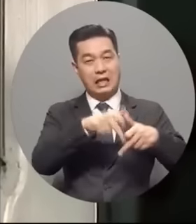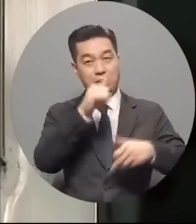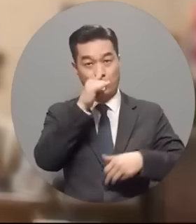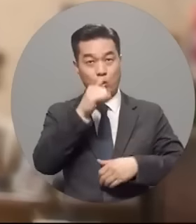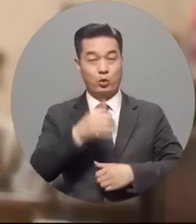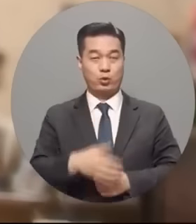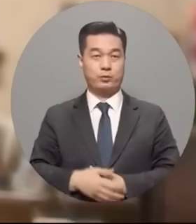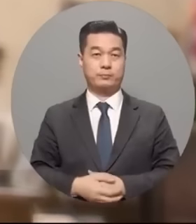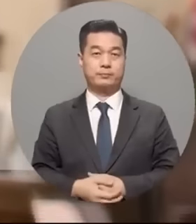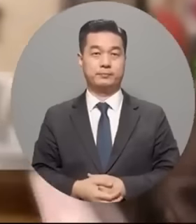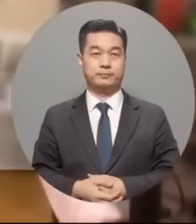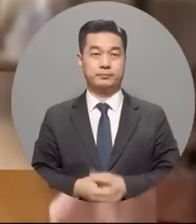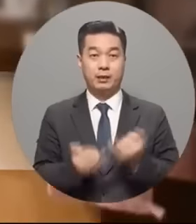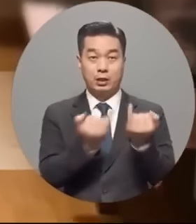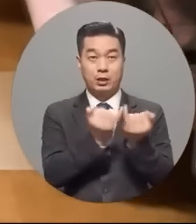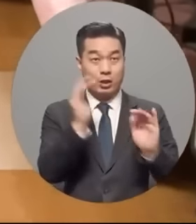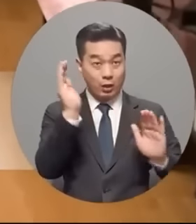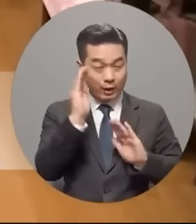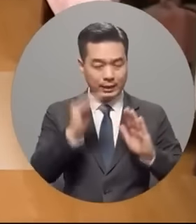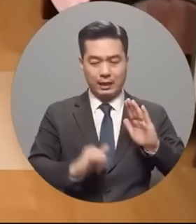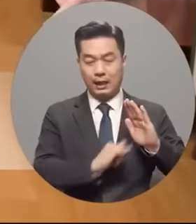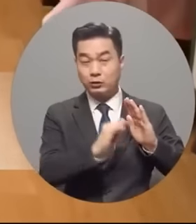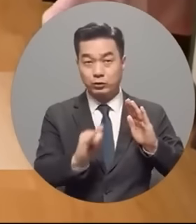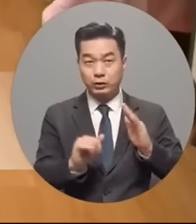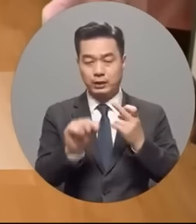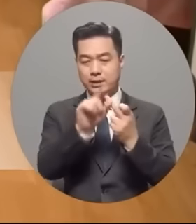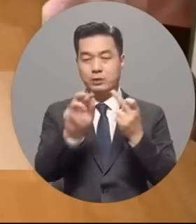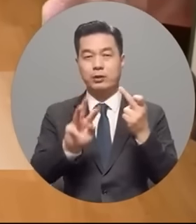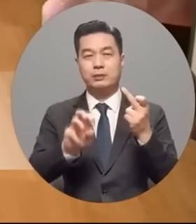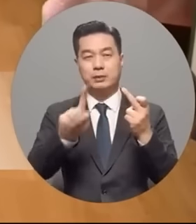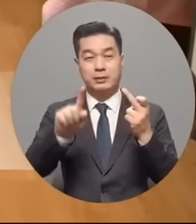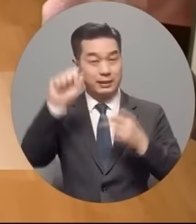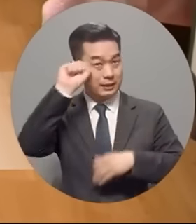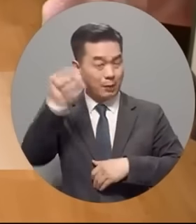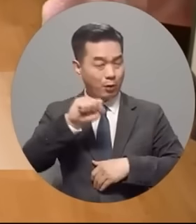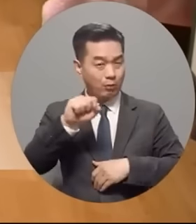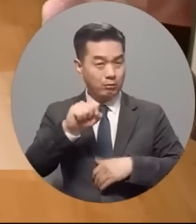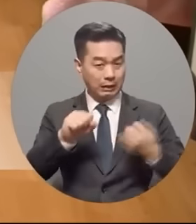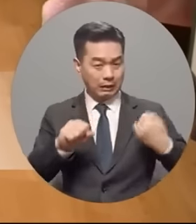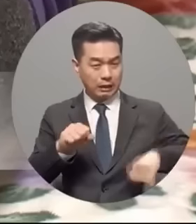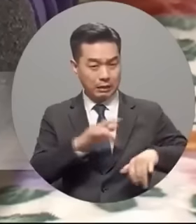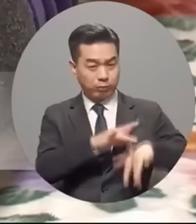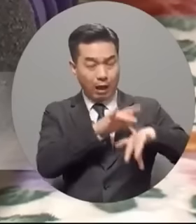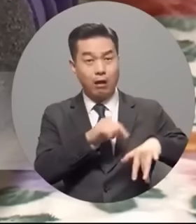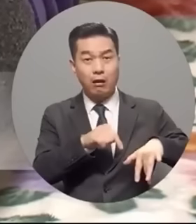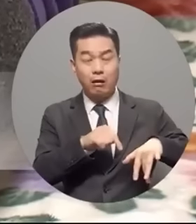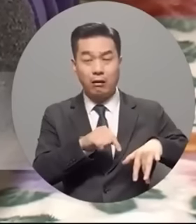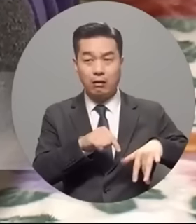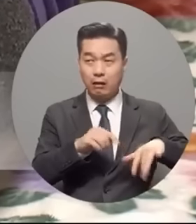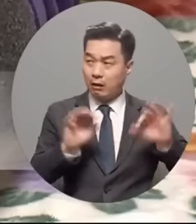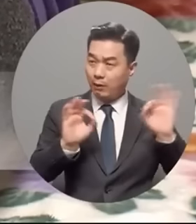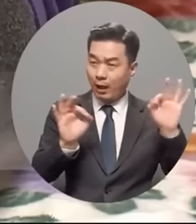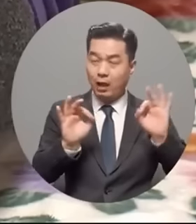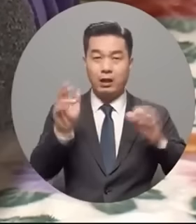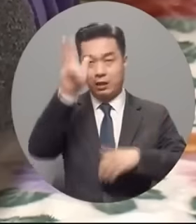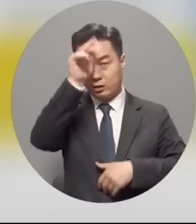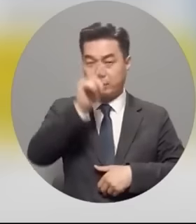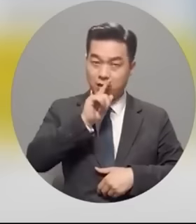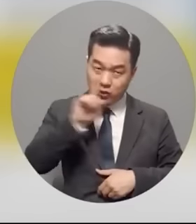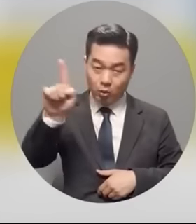있었습니다. 여학생의 가족들은 12월 31일 새벽 딸이 사라진 걸 확인하고 곧바로 경찰에